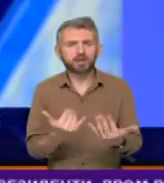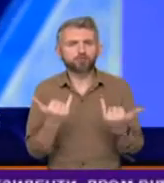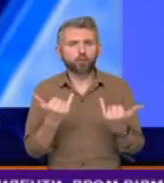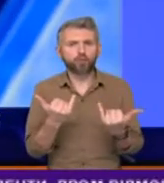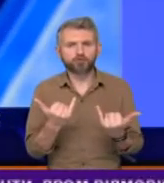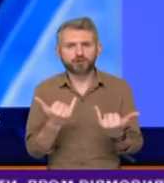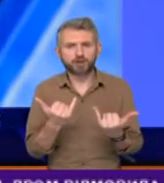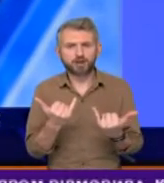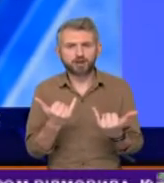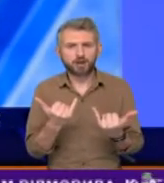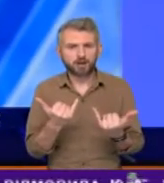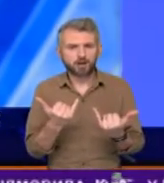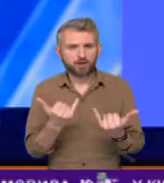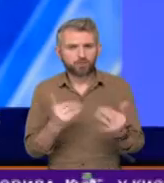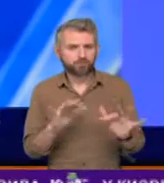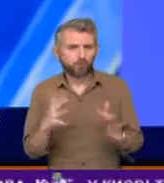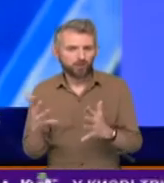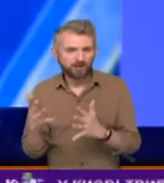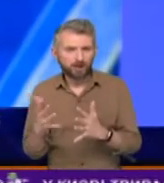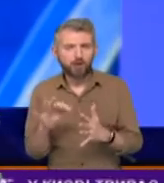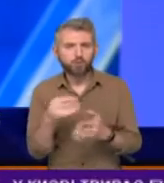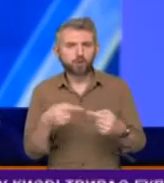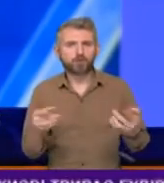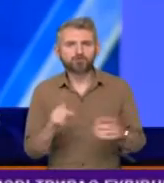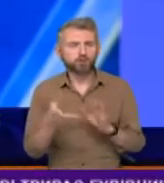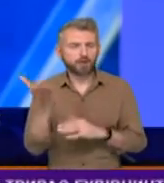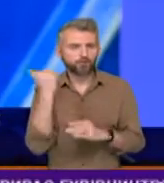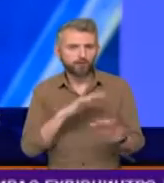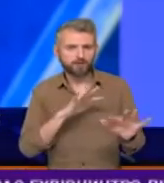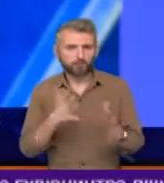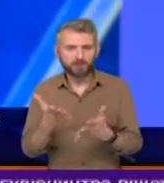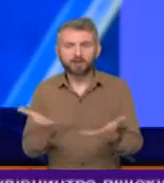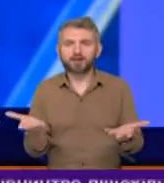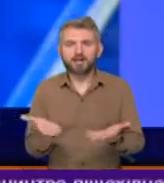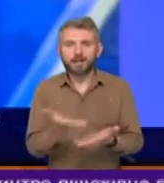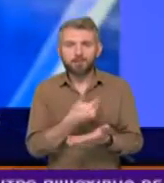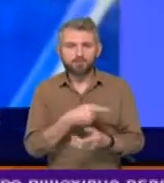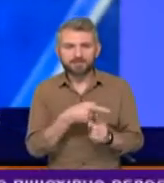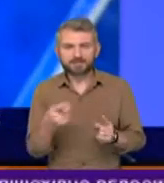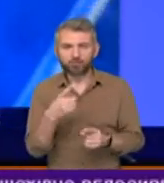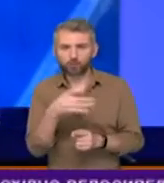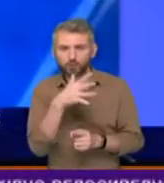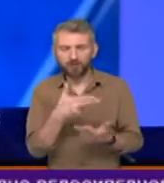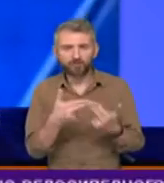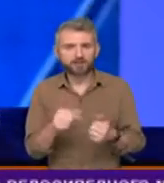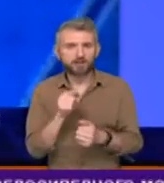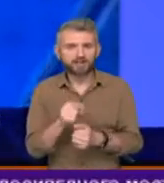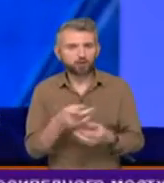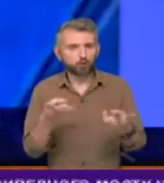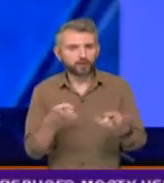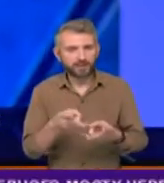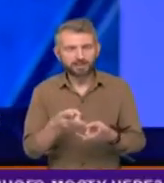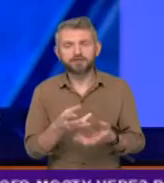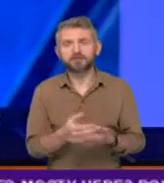сьогоднішні там суєтні події, а про речі, які вже давно відбулися, які ми за 100 років визнали їх і доцільність,